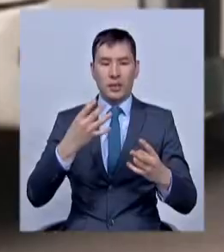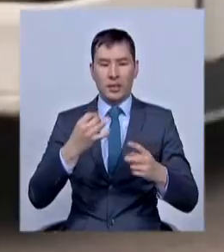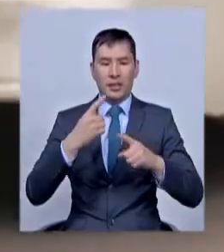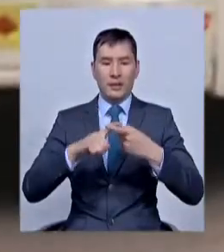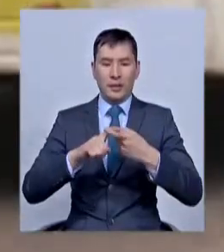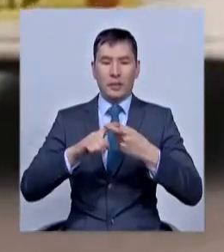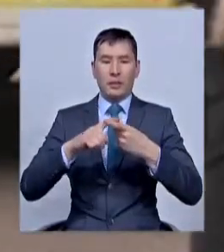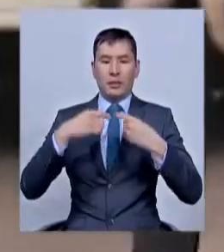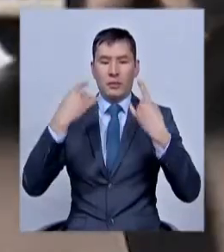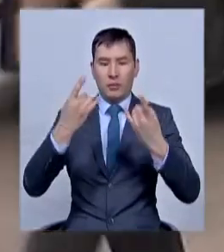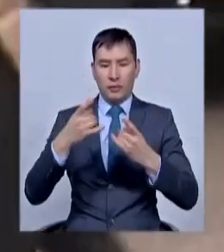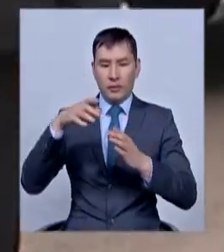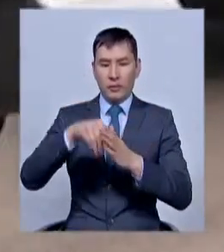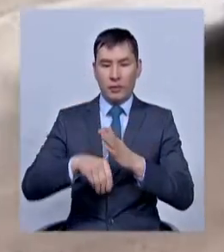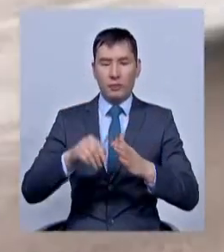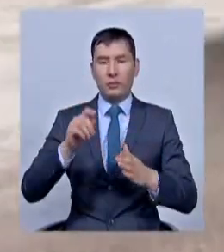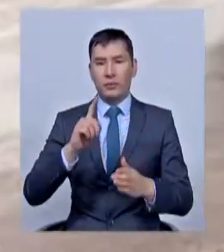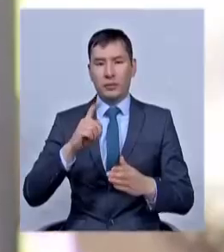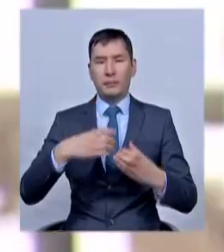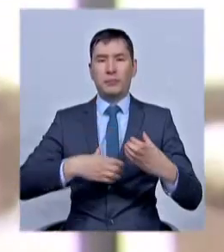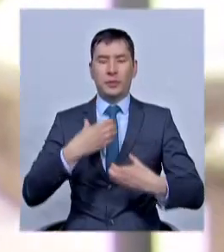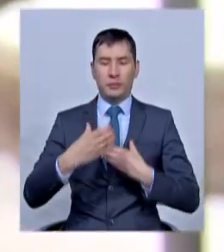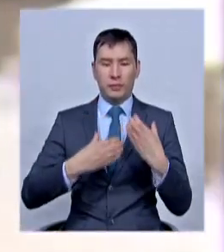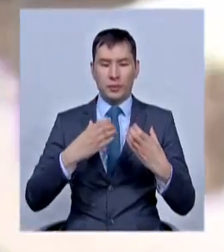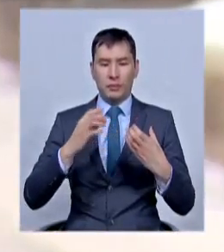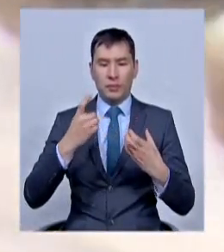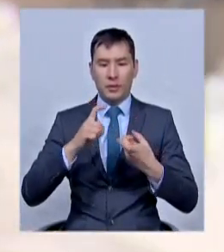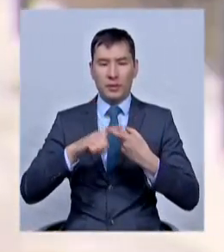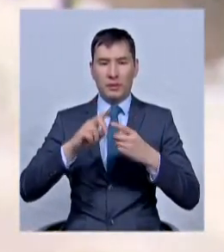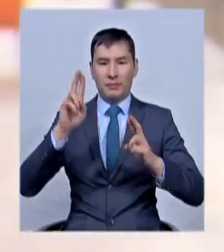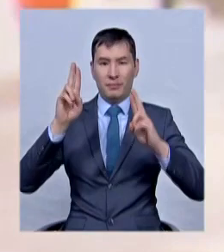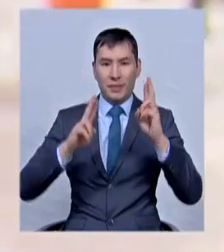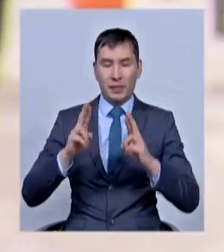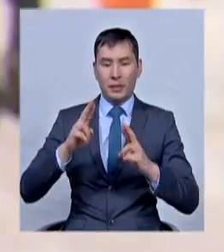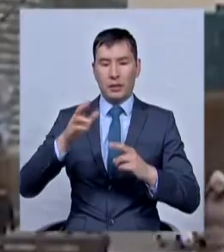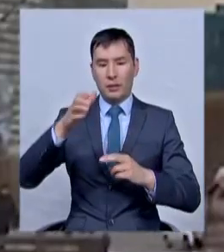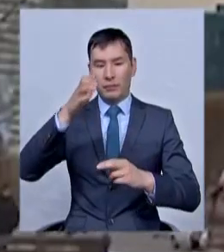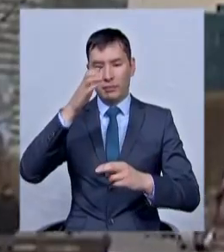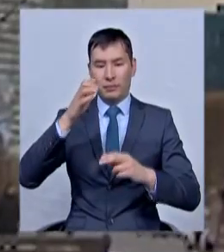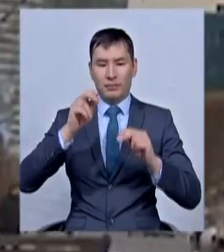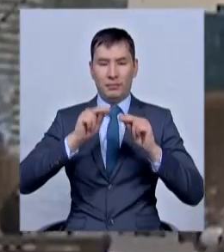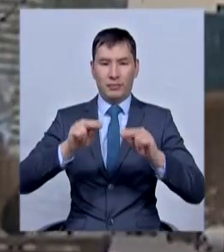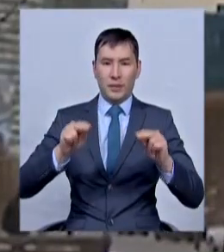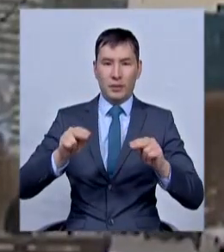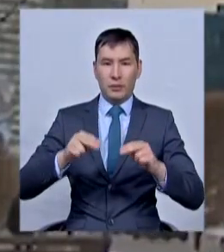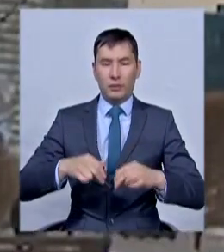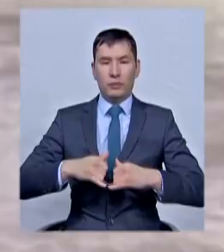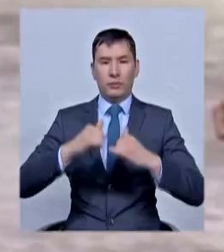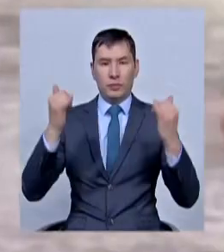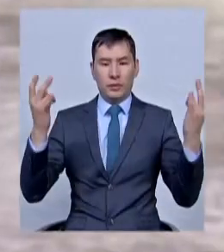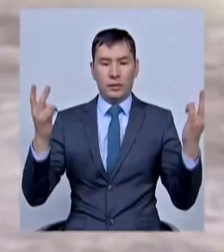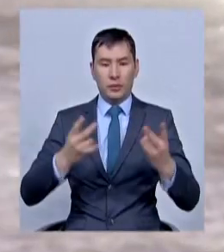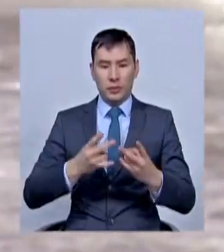тұрғындарды қатты алаңдатып отырғанын айтты. Мемлекет басшысы карантинге қарамастан білім сапасының төмендеуіне жол бермеу керектігін де назар